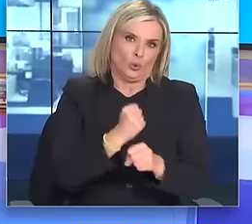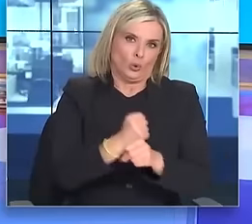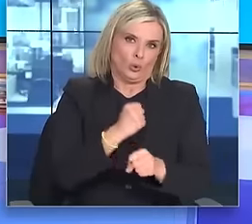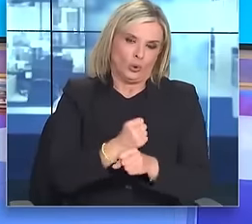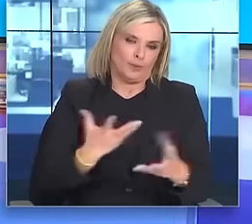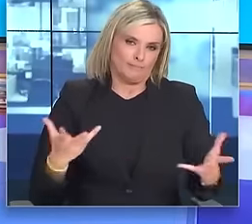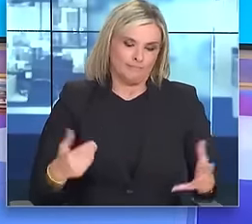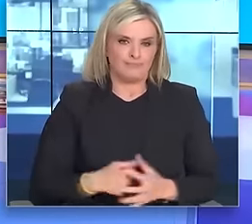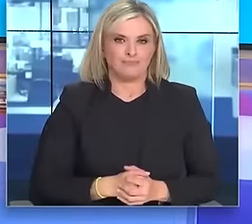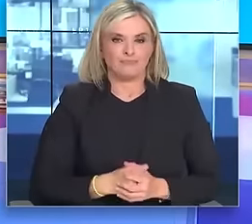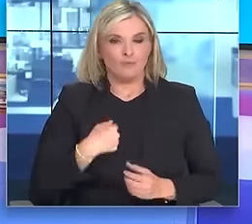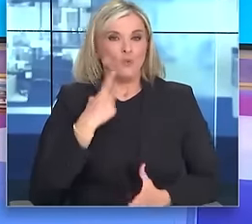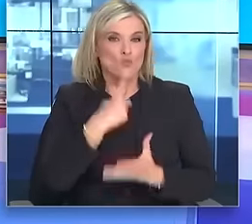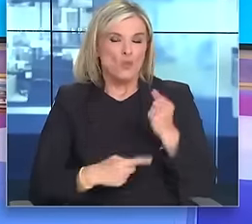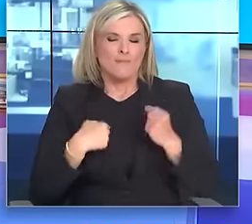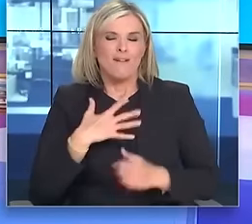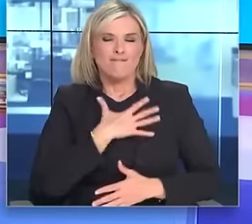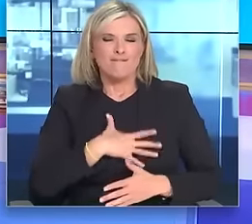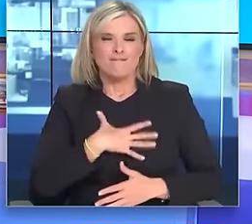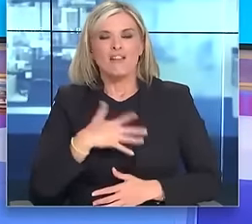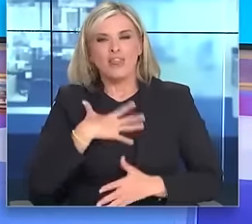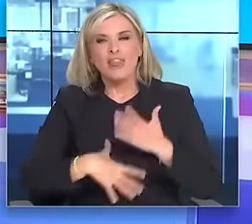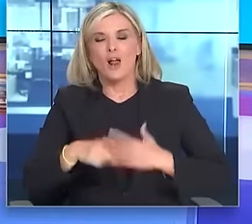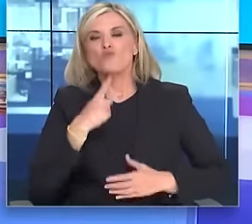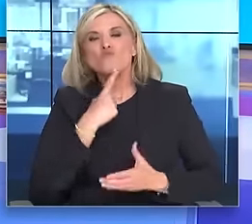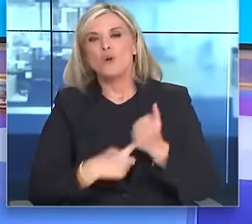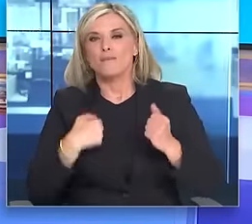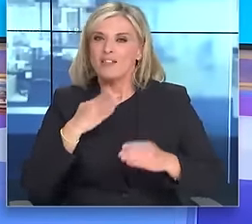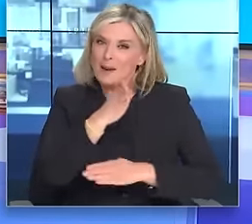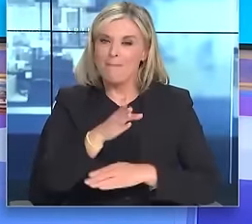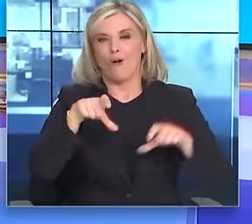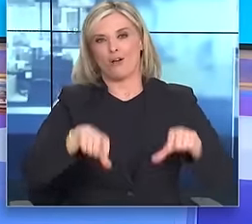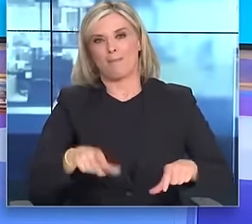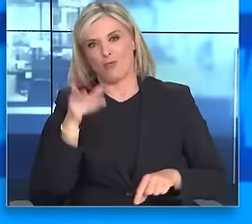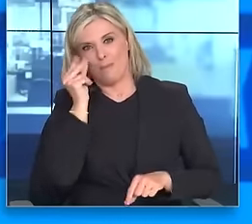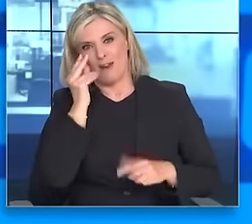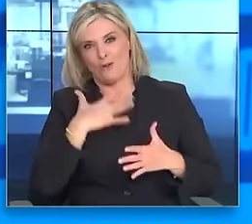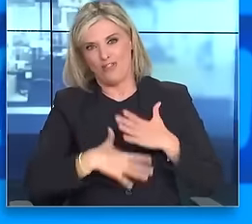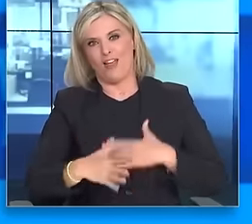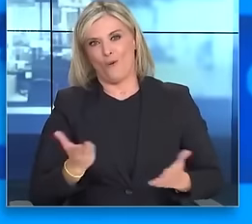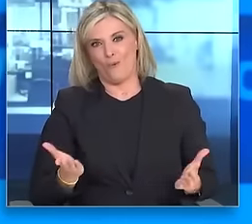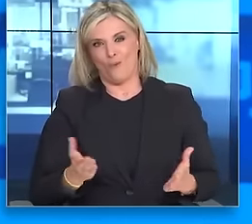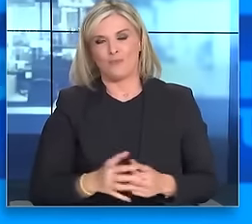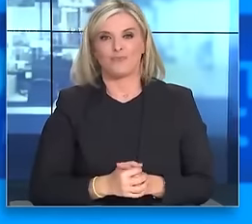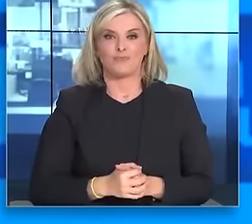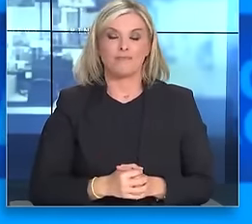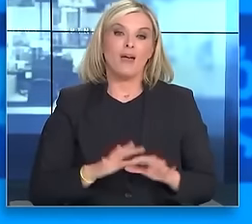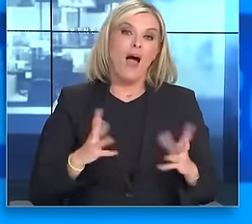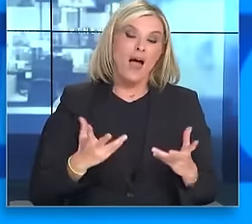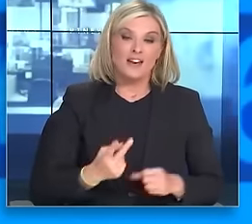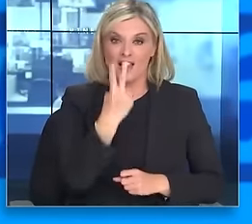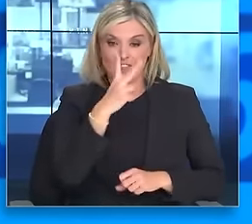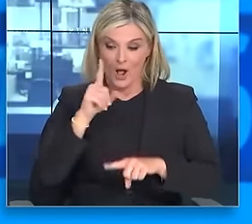έχει λείψει. Μου έχει λείψει, ναι. Και πρέπει να σας πω ότι η μόνη περίπτωση να πάω στο γήπεδο είναι αν και οι δύο ελληνικές